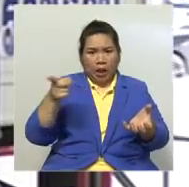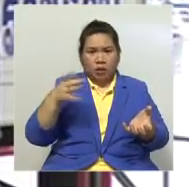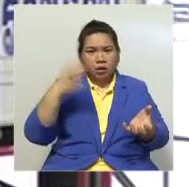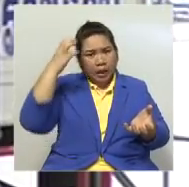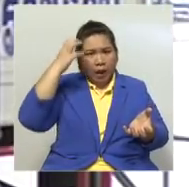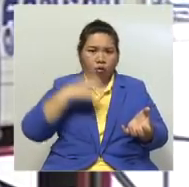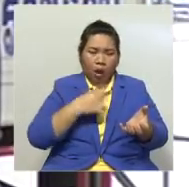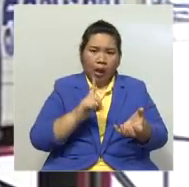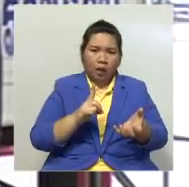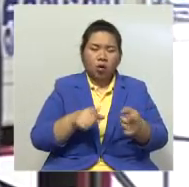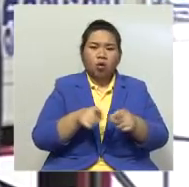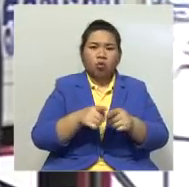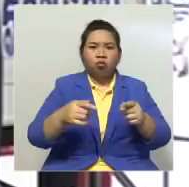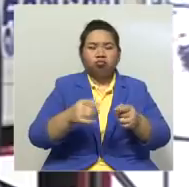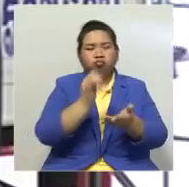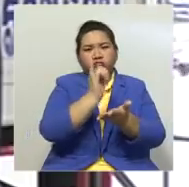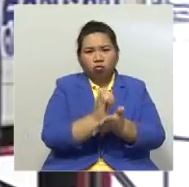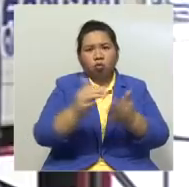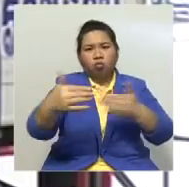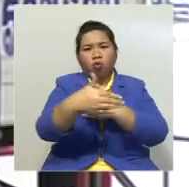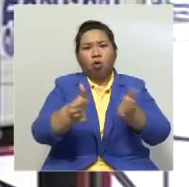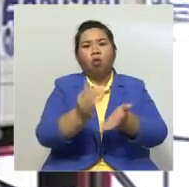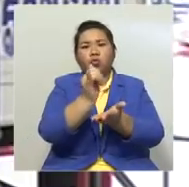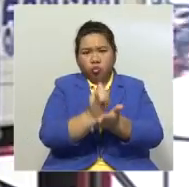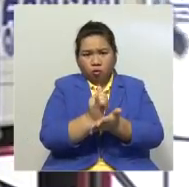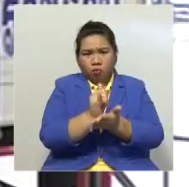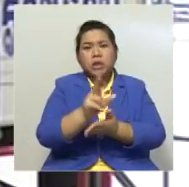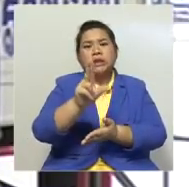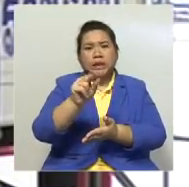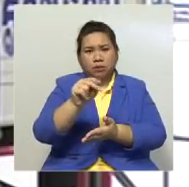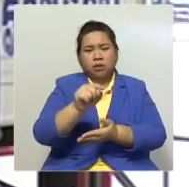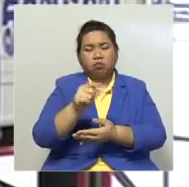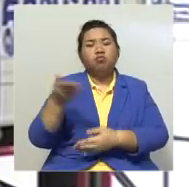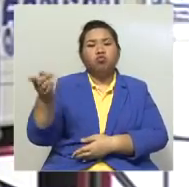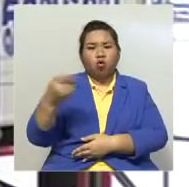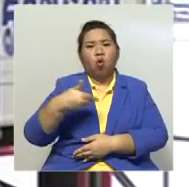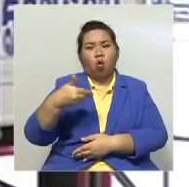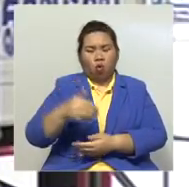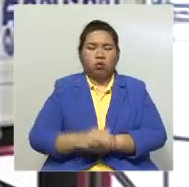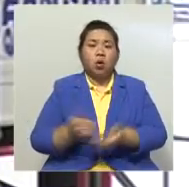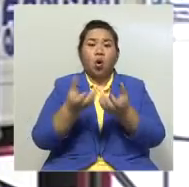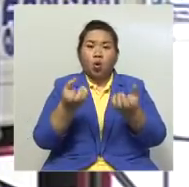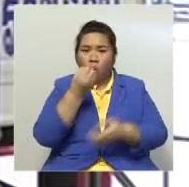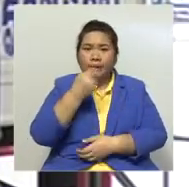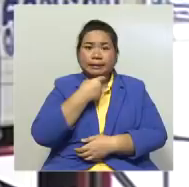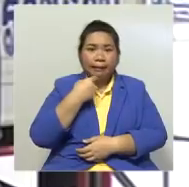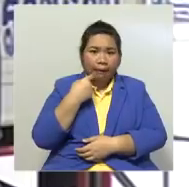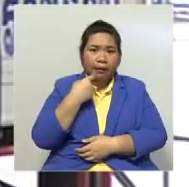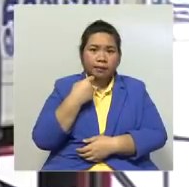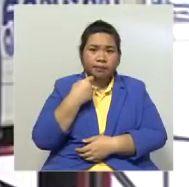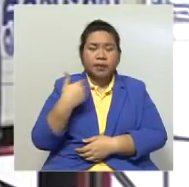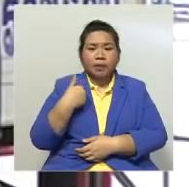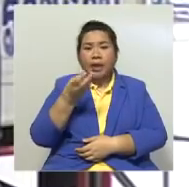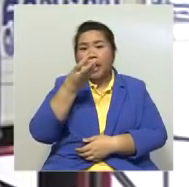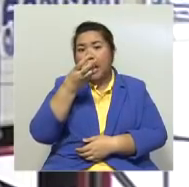จะเป็นโรงศพนะครับวันนี้จะนำโรงศพไป30โลนะครับที่เขาร้องขอมาเป็นอาหารแห้งเป็น